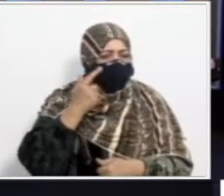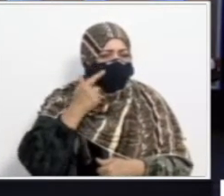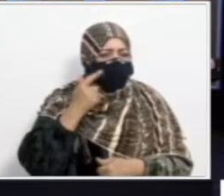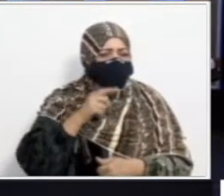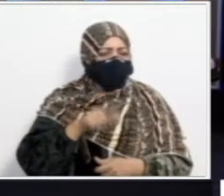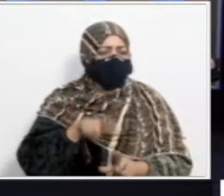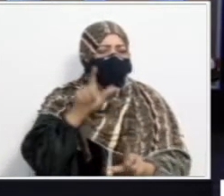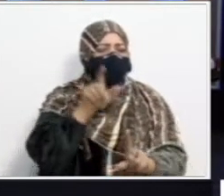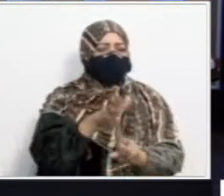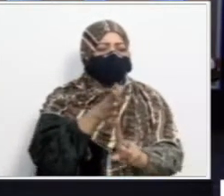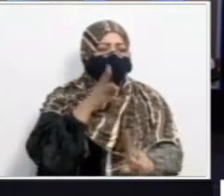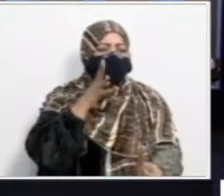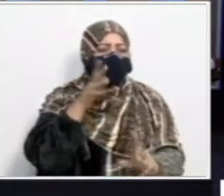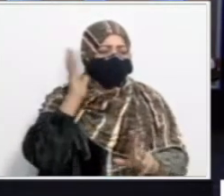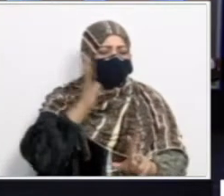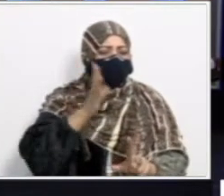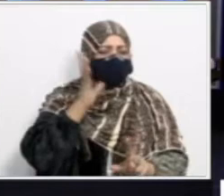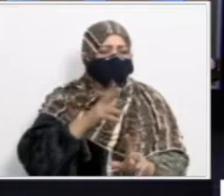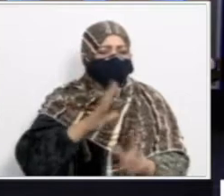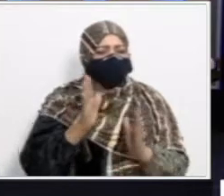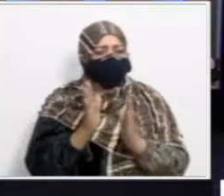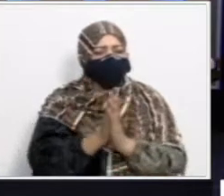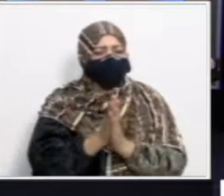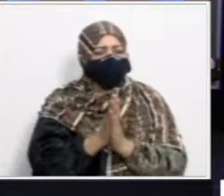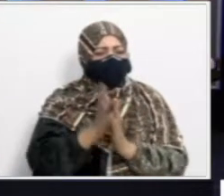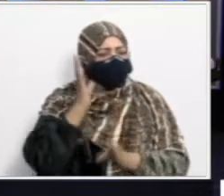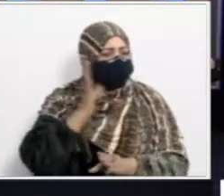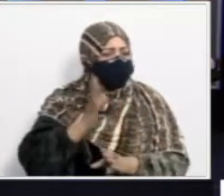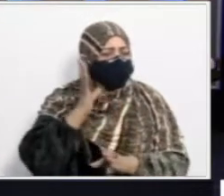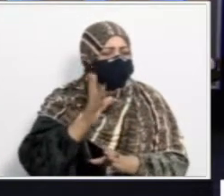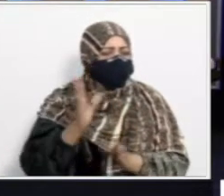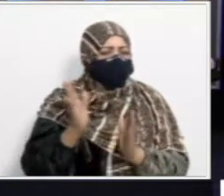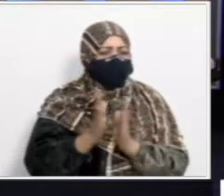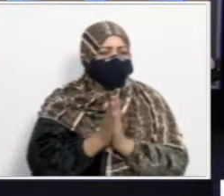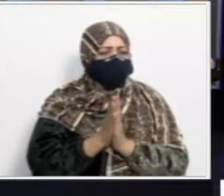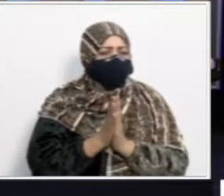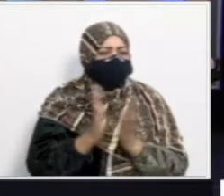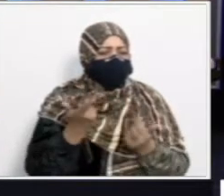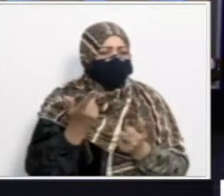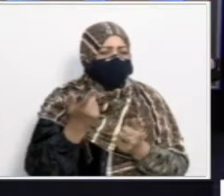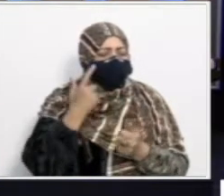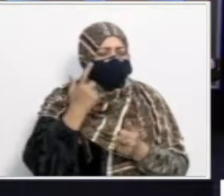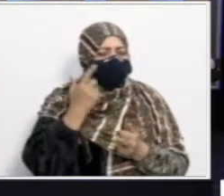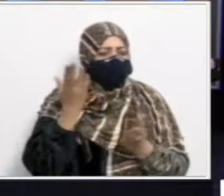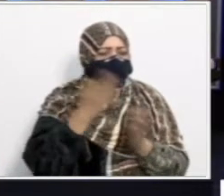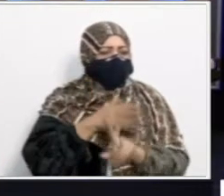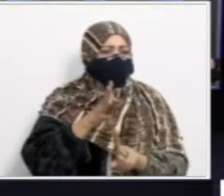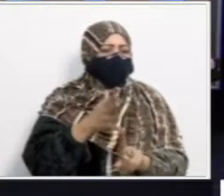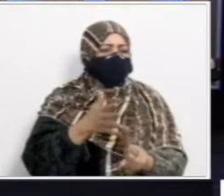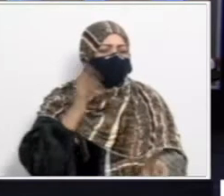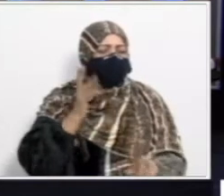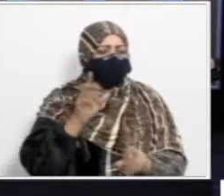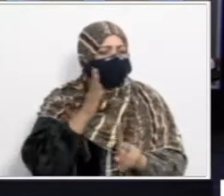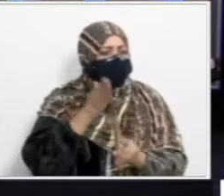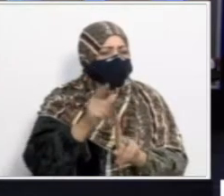الصلاة كيف يتصرف يعني لما يصير عذر المأموم اللي يسحبها؟ الإمام لما يصير له